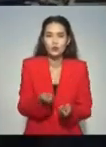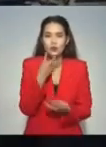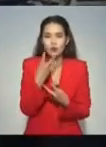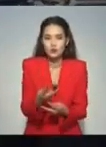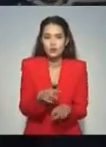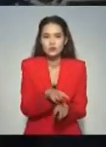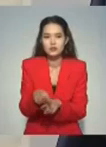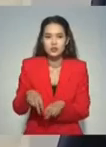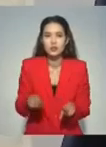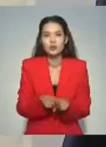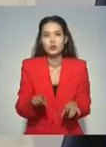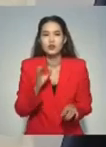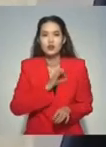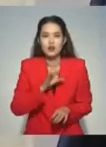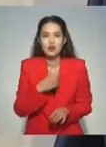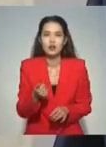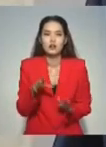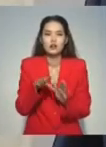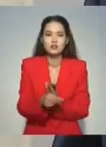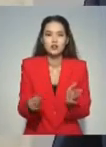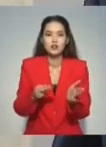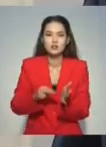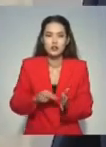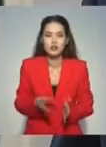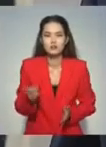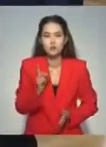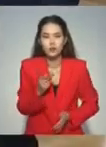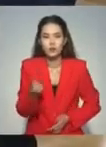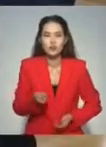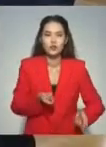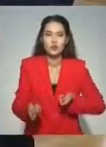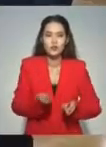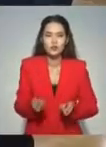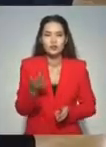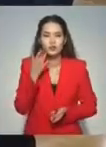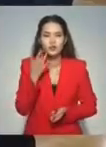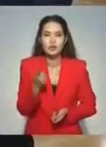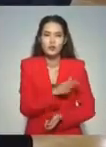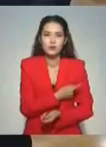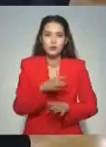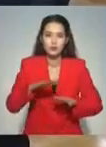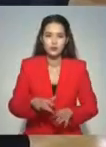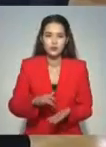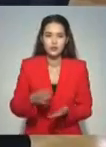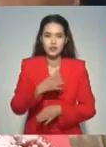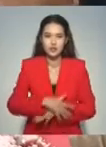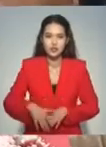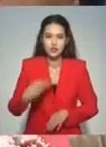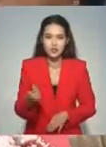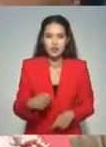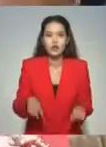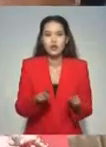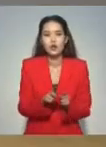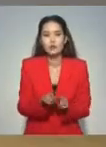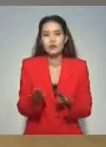свежим взглядом на современный мир. Одним из них стал Тимур Ашгалиев. Он возглавляет одну из поликлиник областного центра. «Социальный лифт